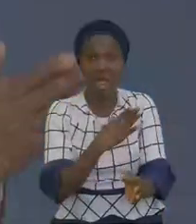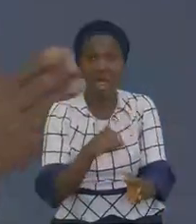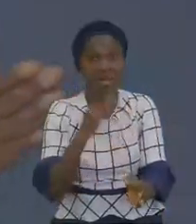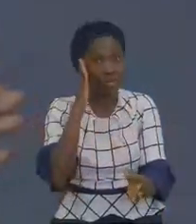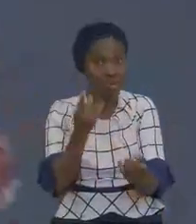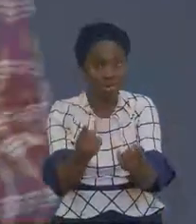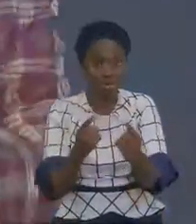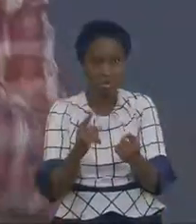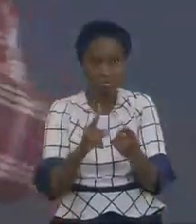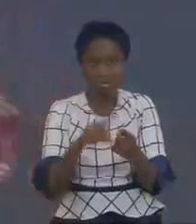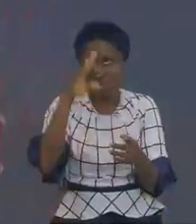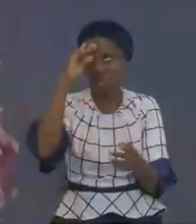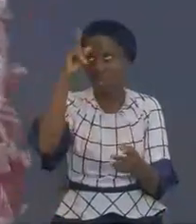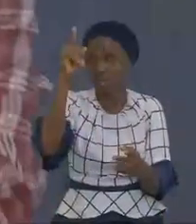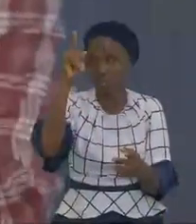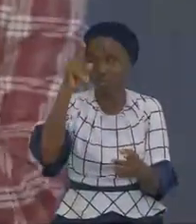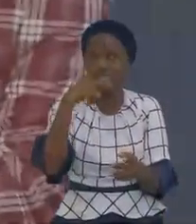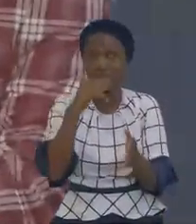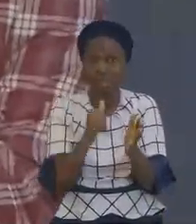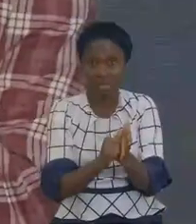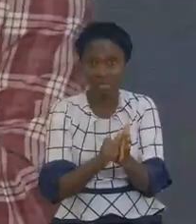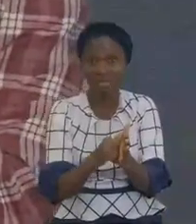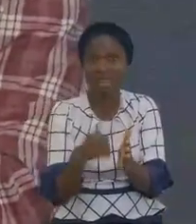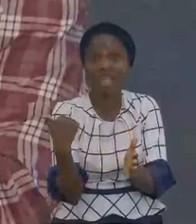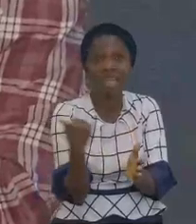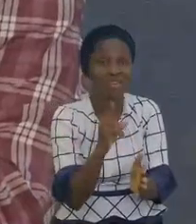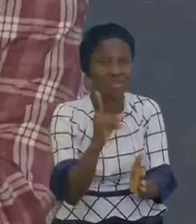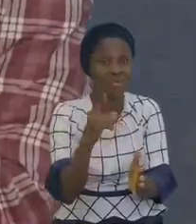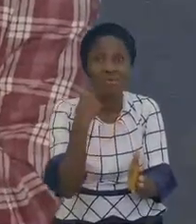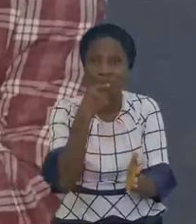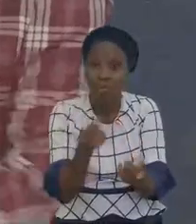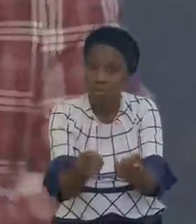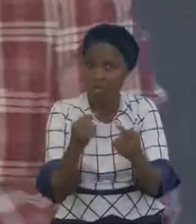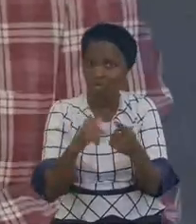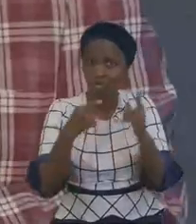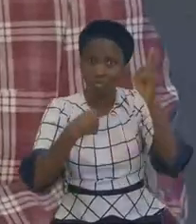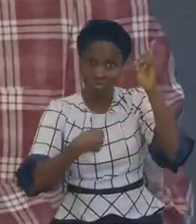quiconque vient à moi, je ne vais pas le rejeter.